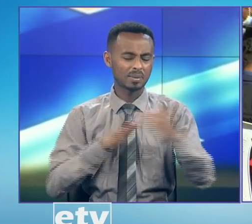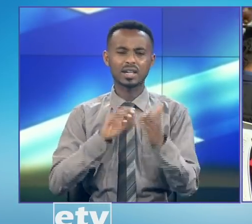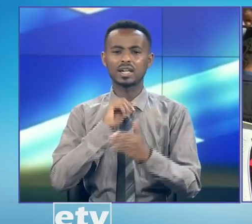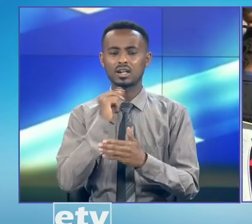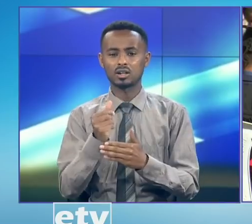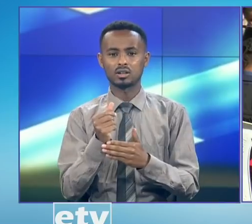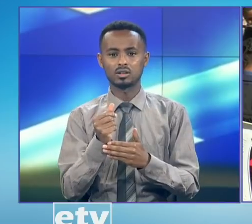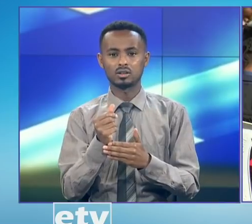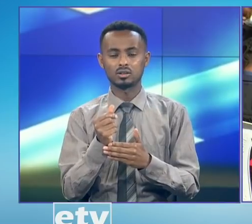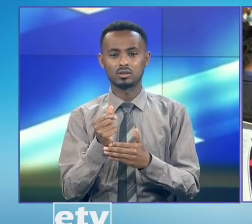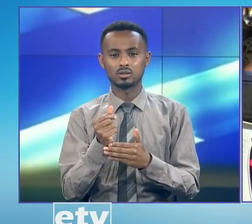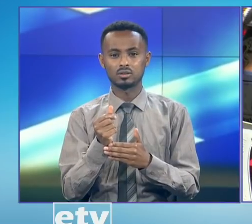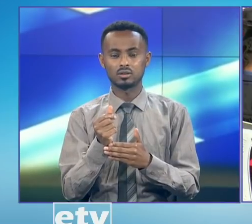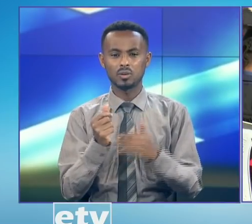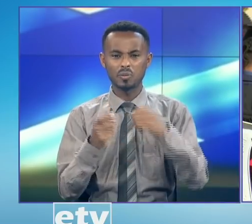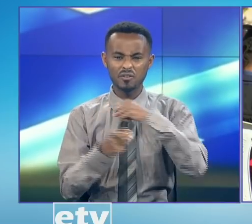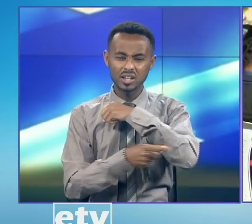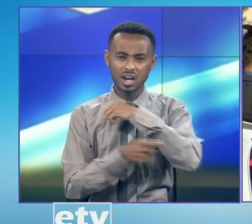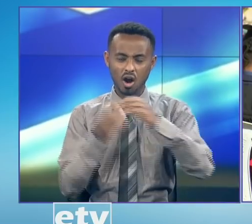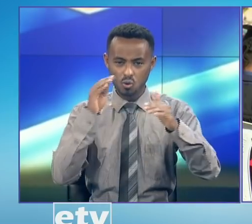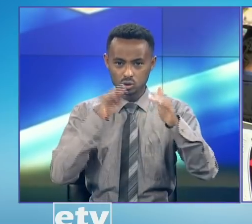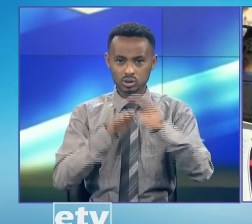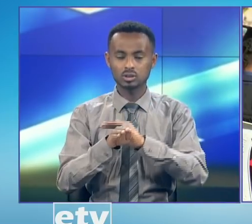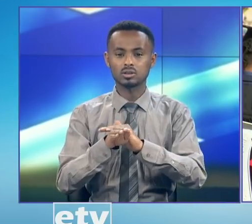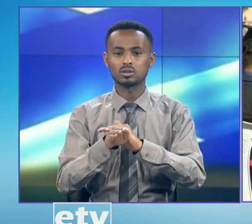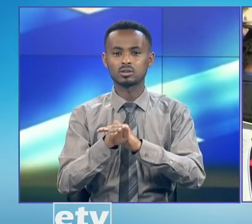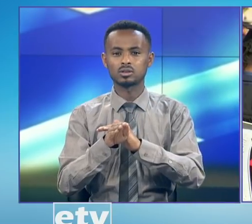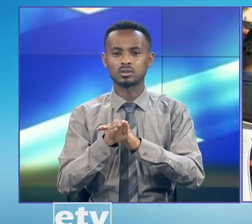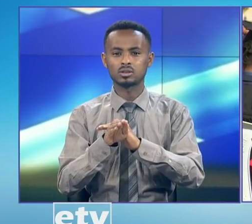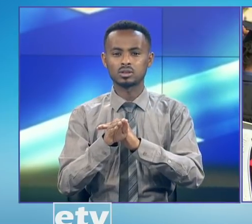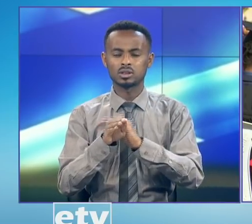ሁሉ በፈተና ውስጥ